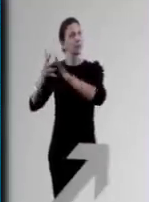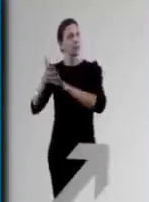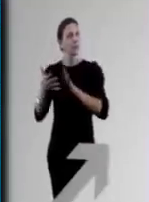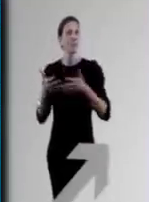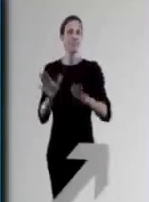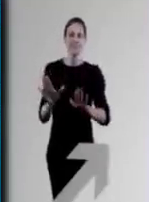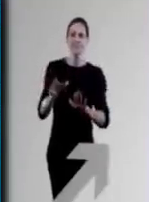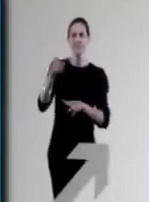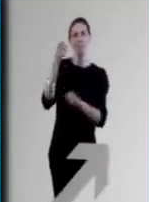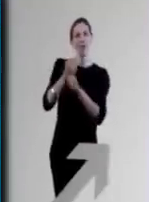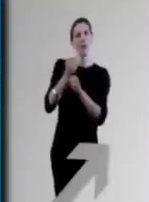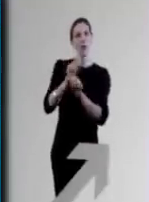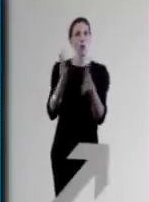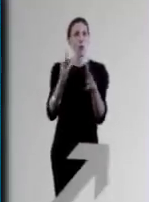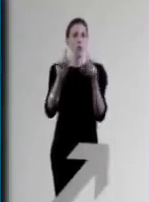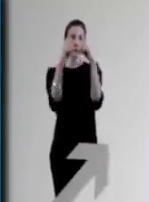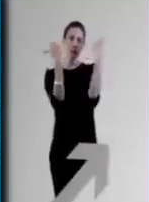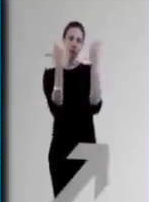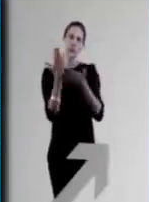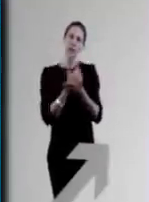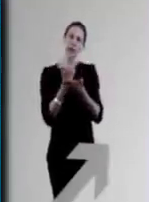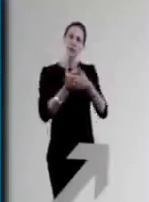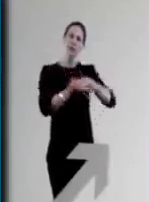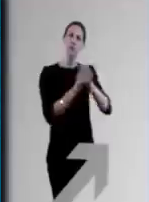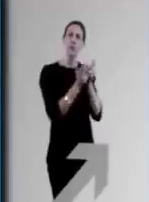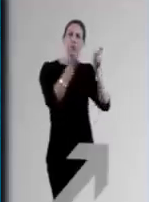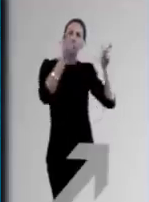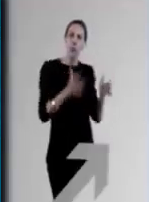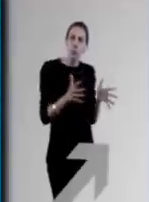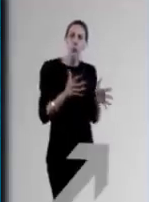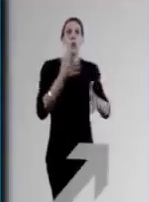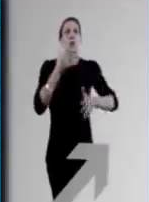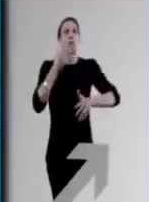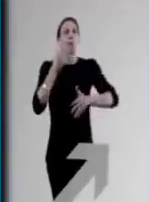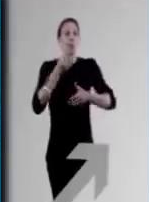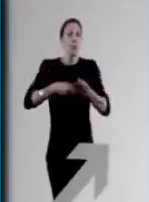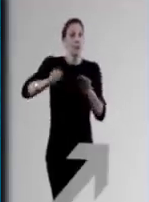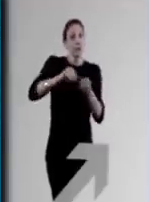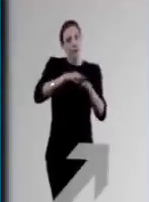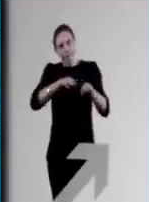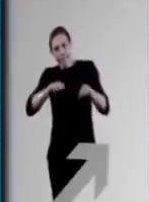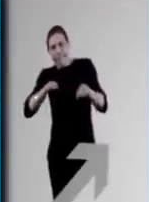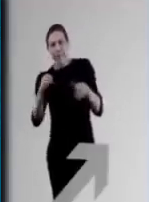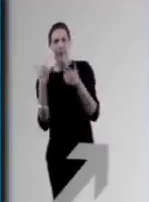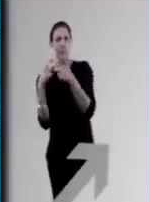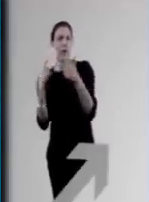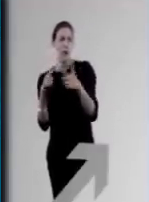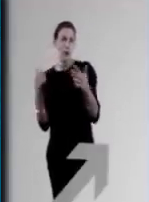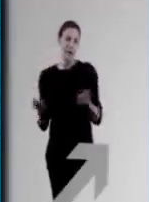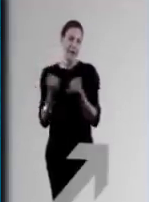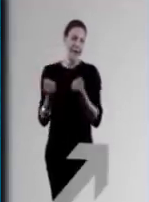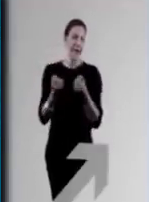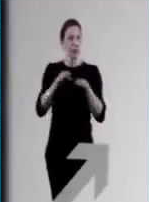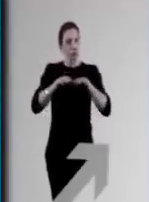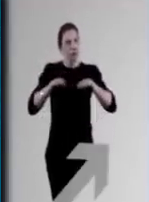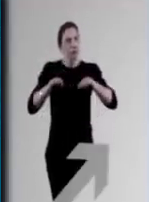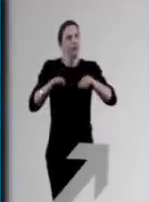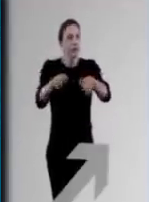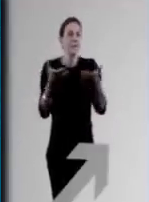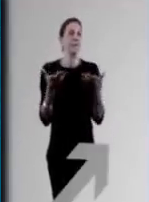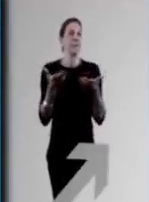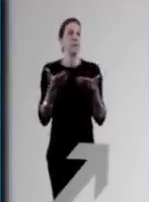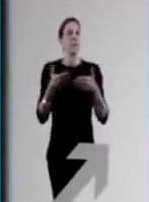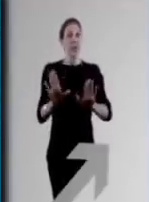qui officiaient de façon soit sous forme salariée de l'institution et qui faisaient donc du libéral à côté de leur activité